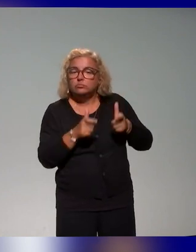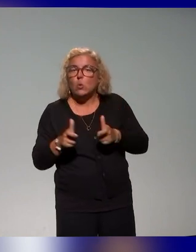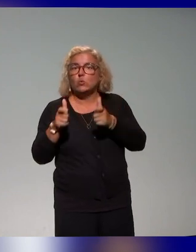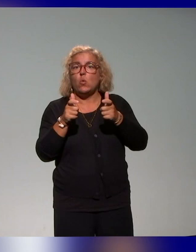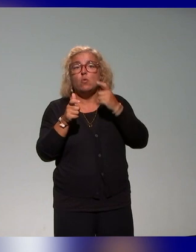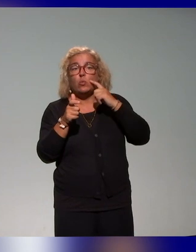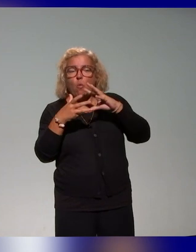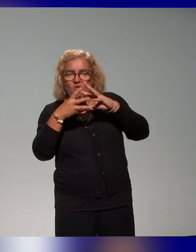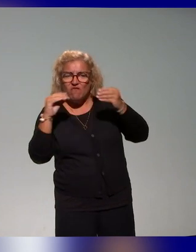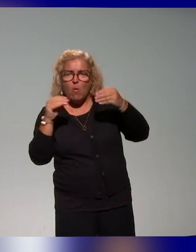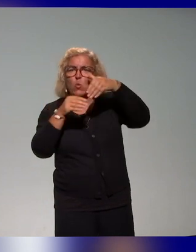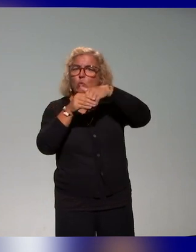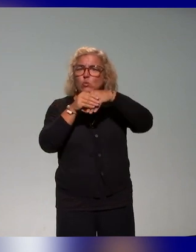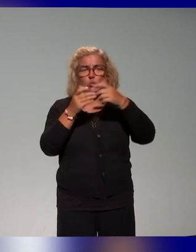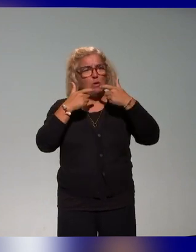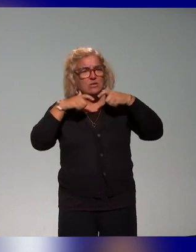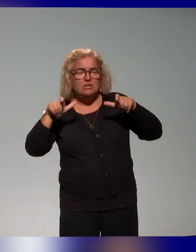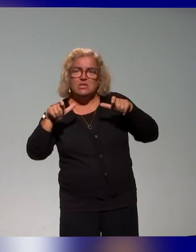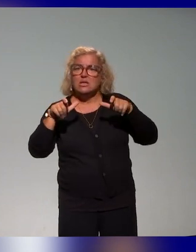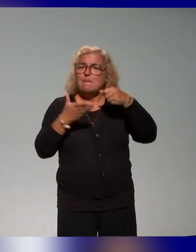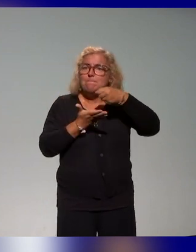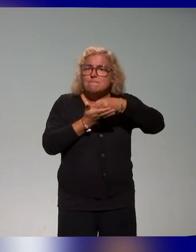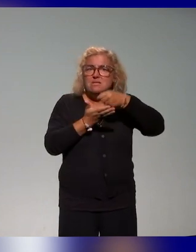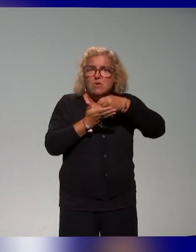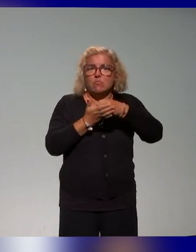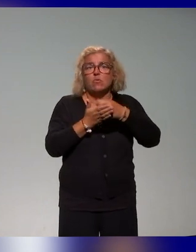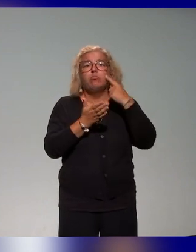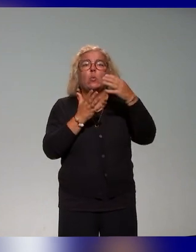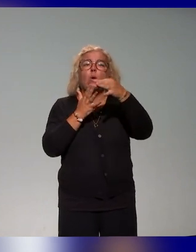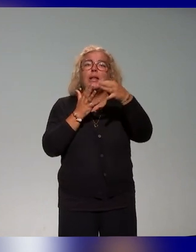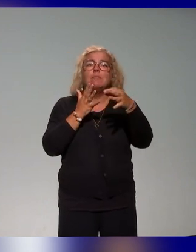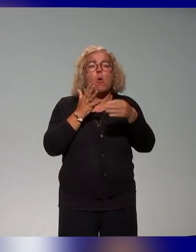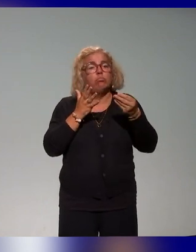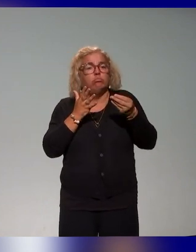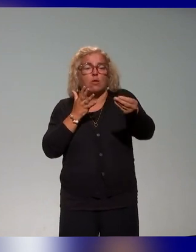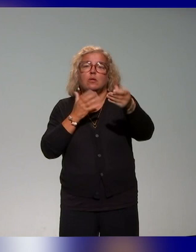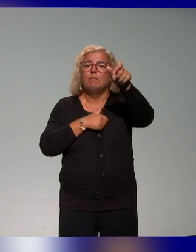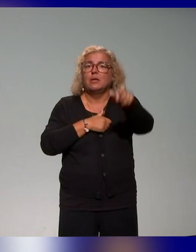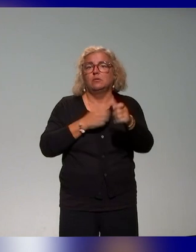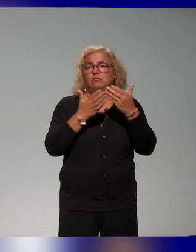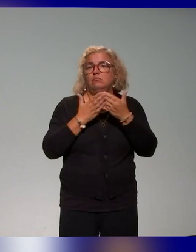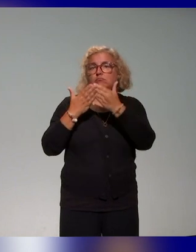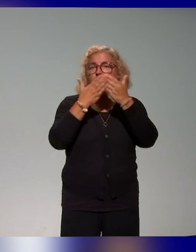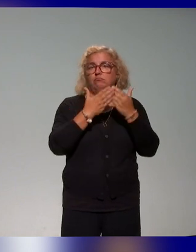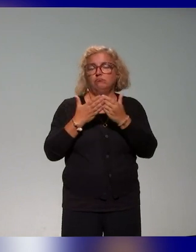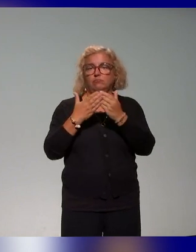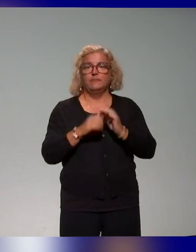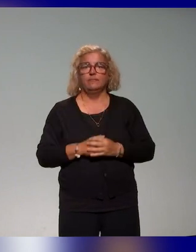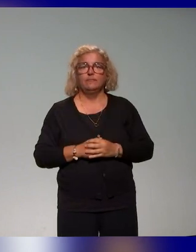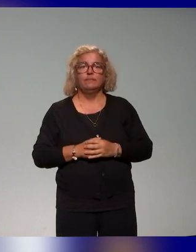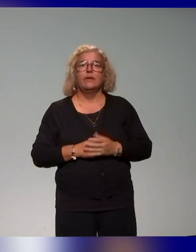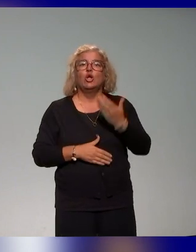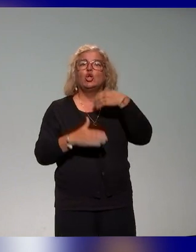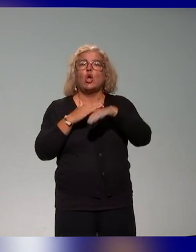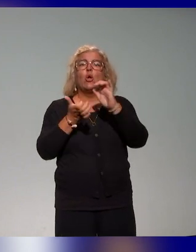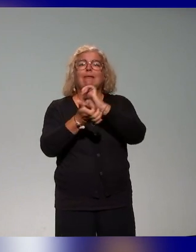de contenu, d'accessibilité des éléments qu'on met à disposition des apprenants. On a un premier outil dans un éditeur de texte qui